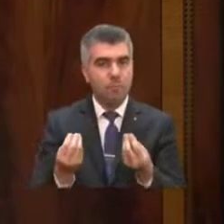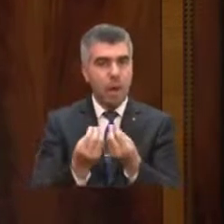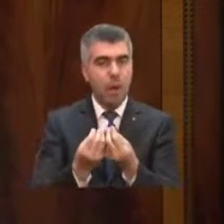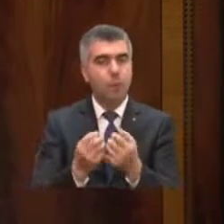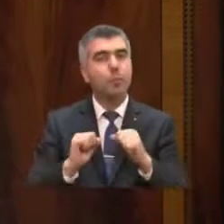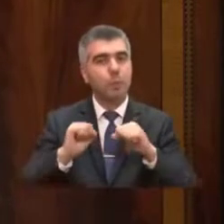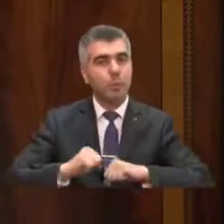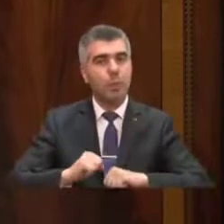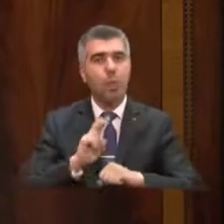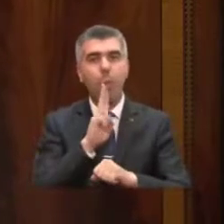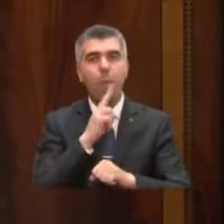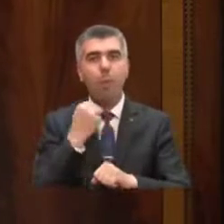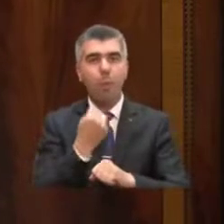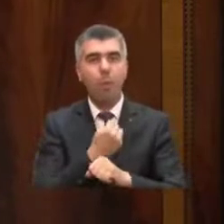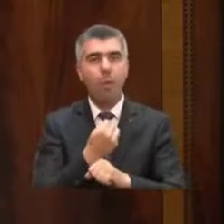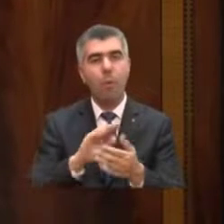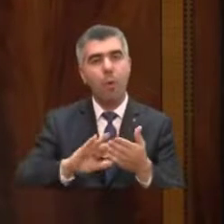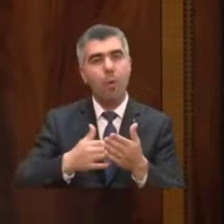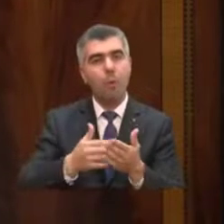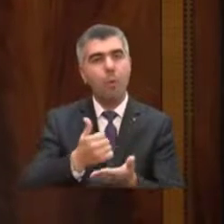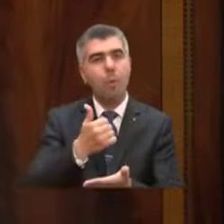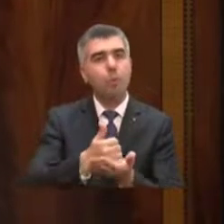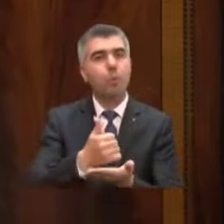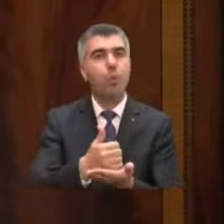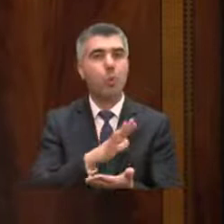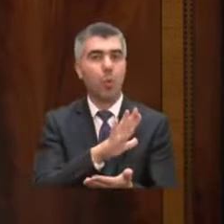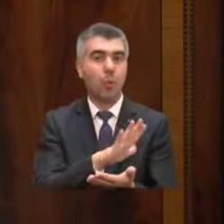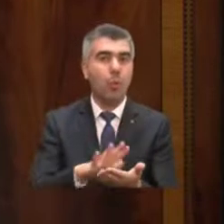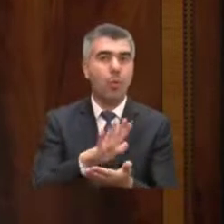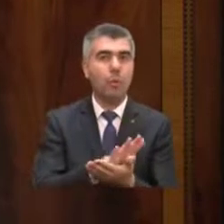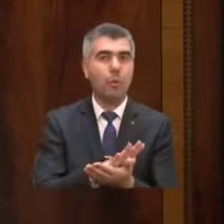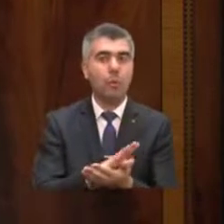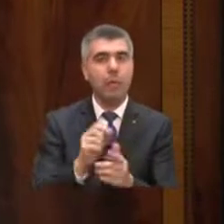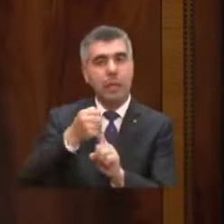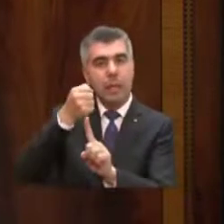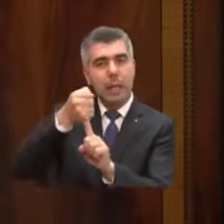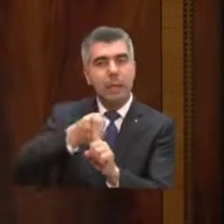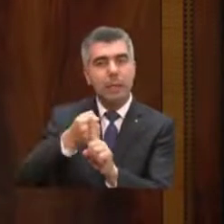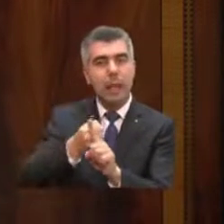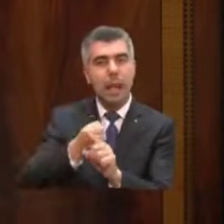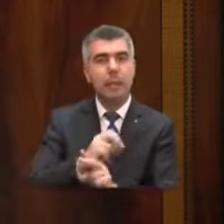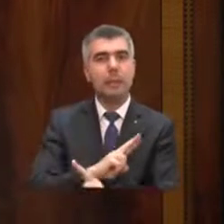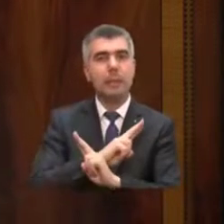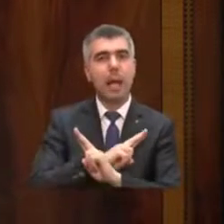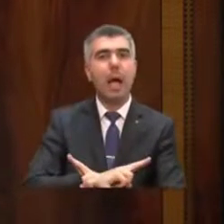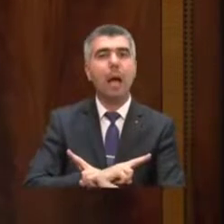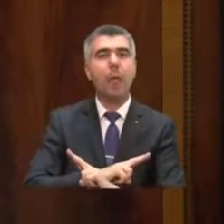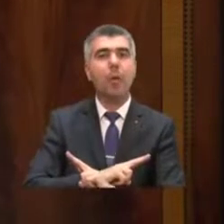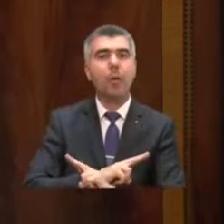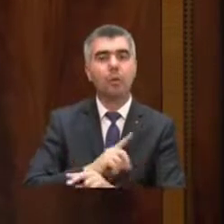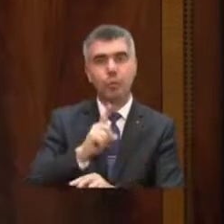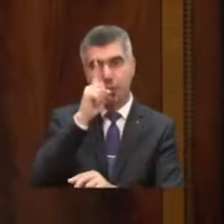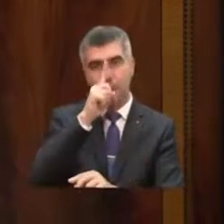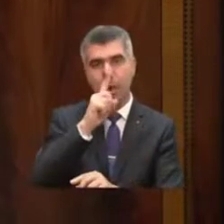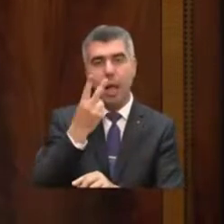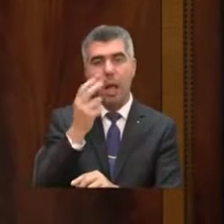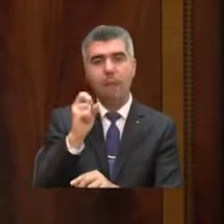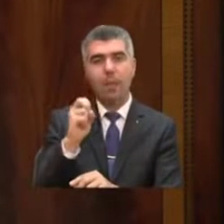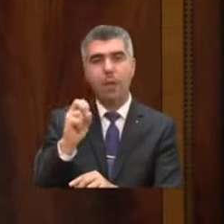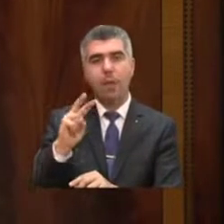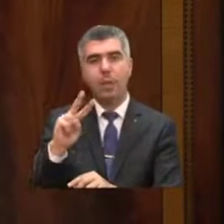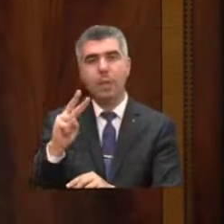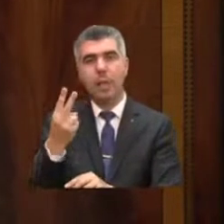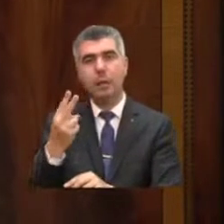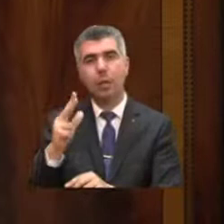تعهدت الحكومة بكل مسؤولية بالشروع في تنزيل إصلاح منظومة التقاعد ابتداء من سنة